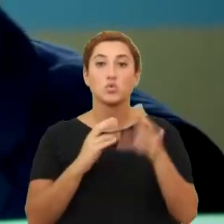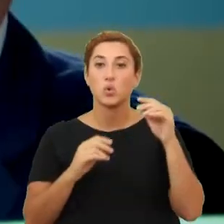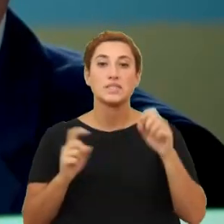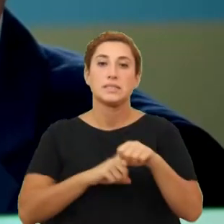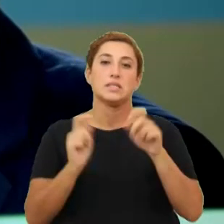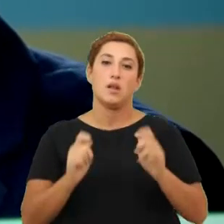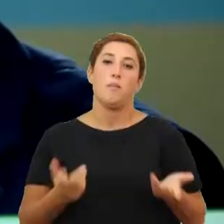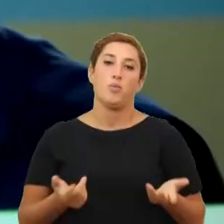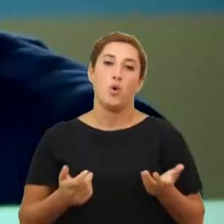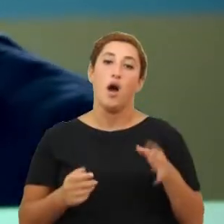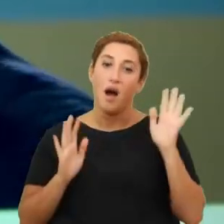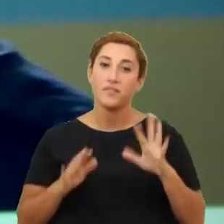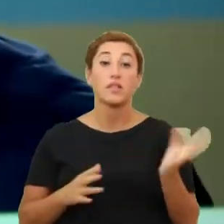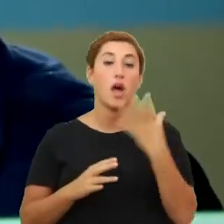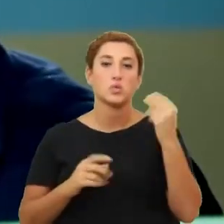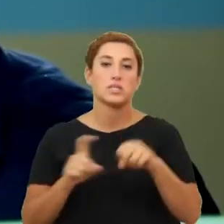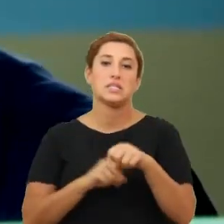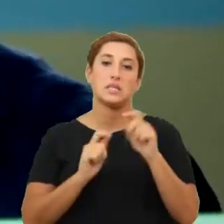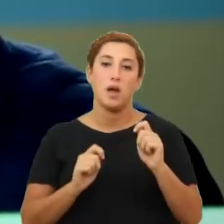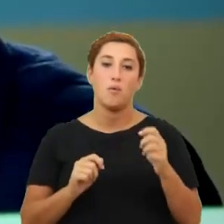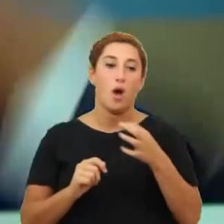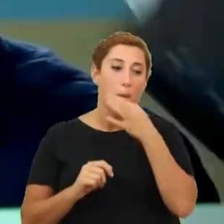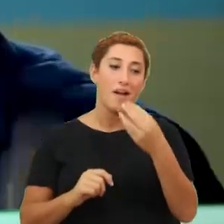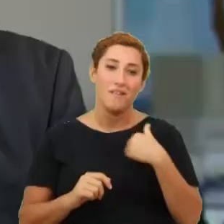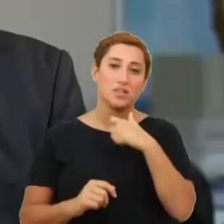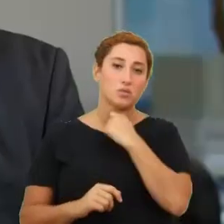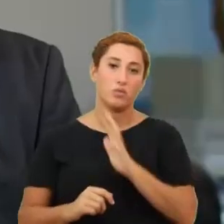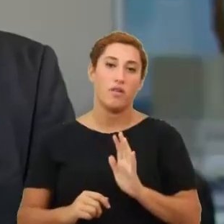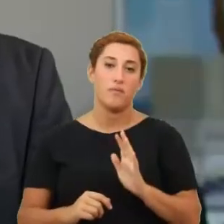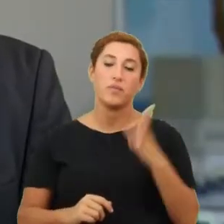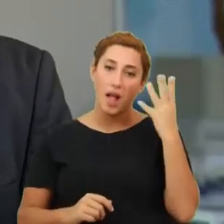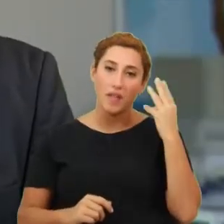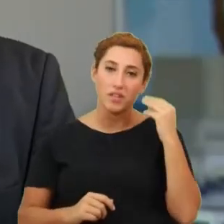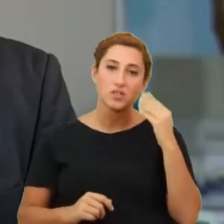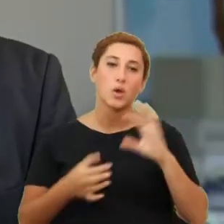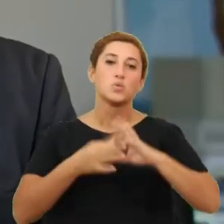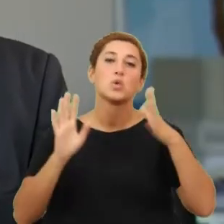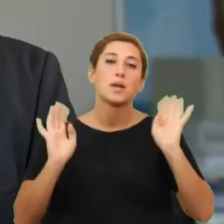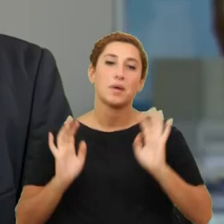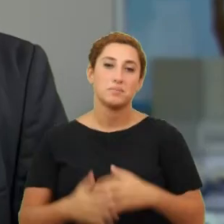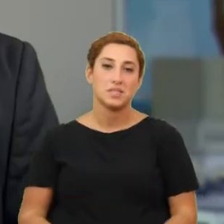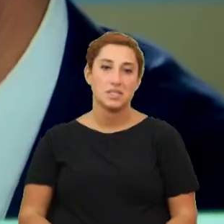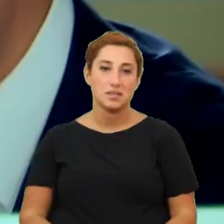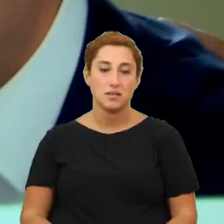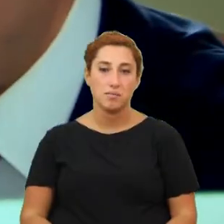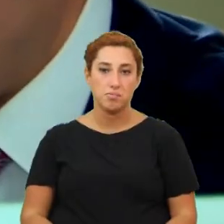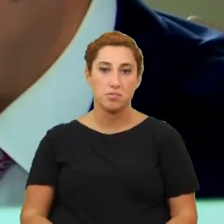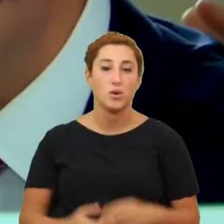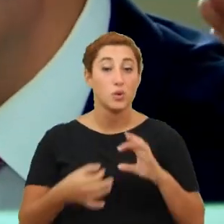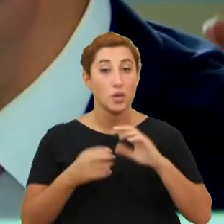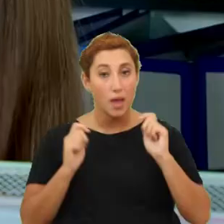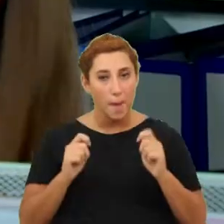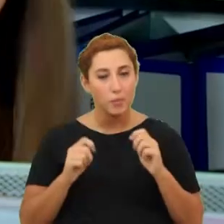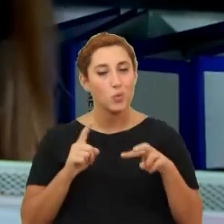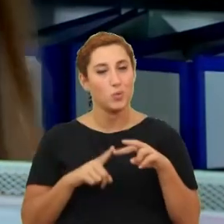çok sinirlendiriyor ya. Hatta daha da çok sinirlendiriyor. Haber verin lütfen. Anlaşılan çözememiz. Çöz